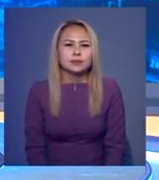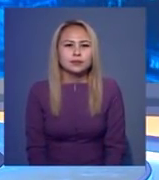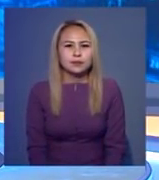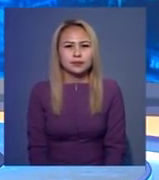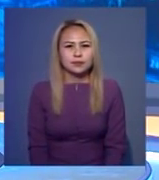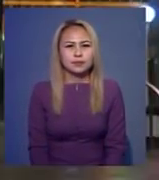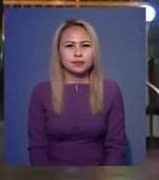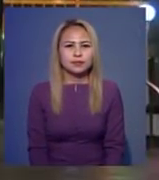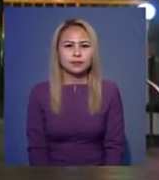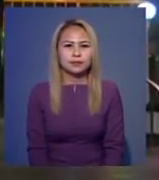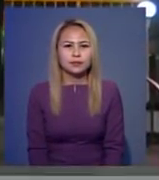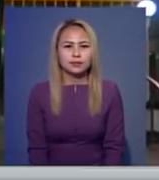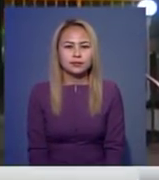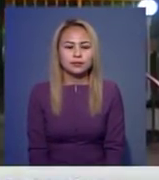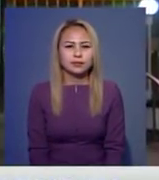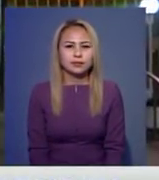алайық.